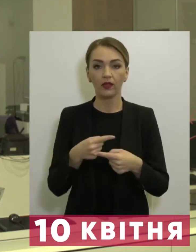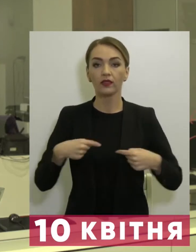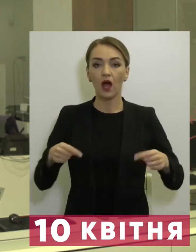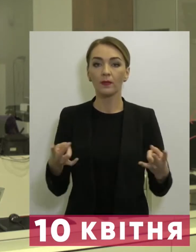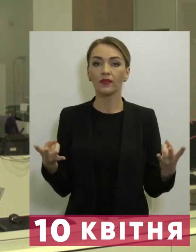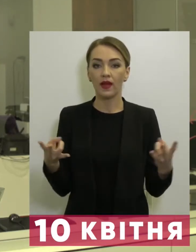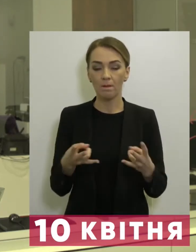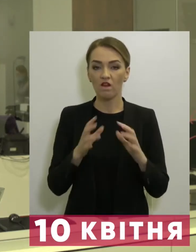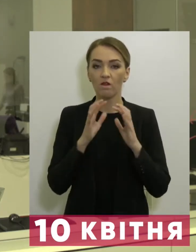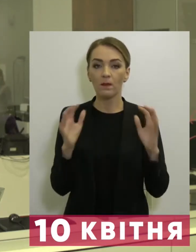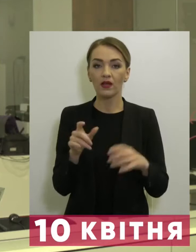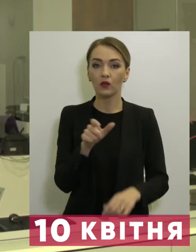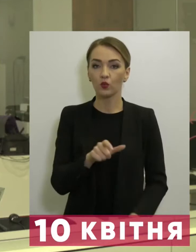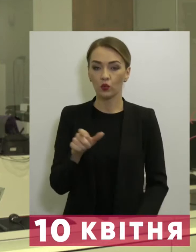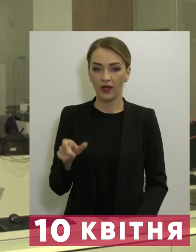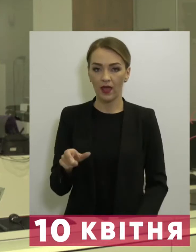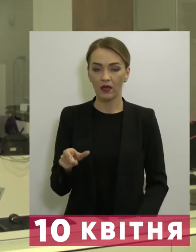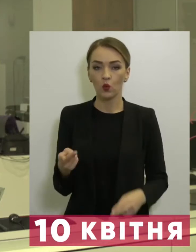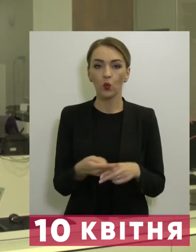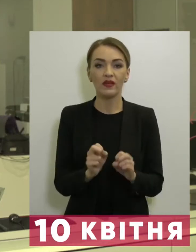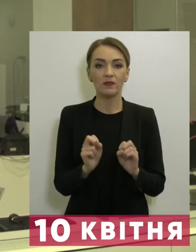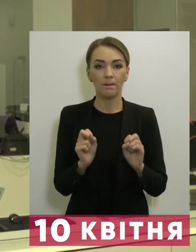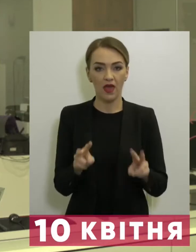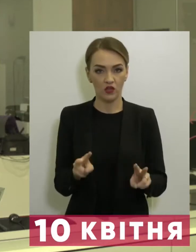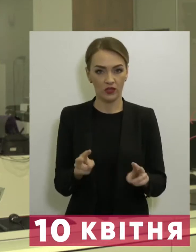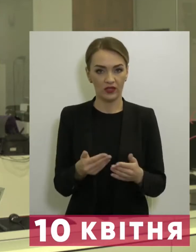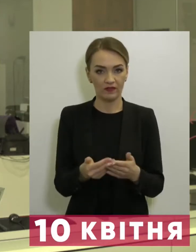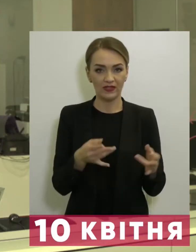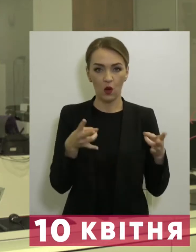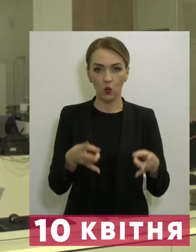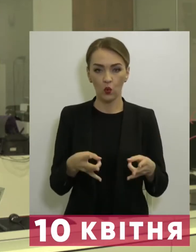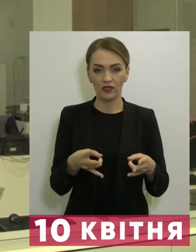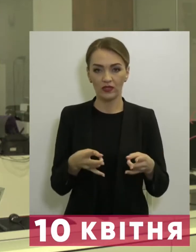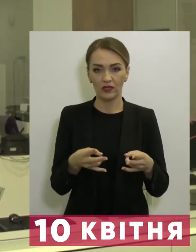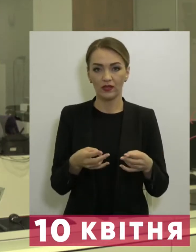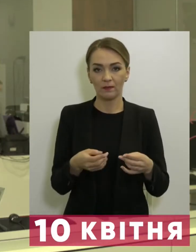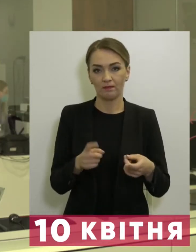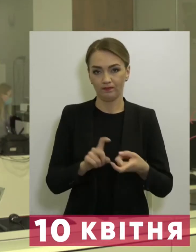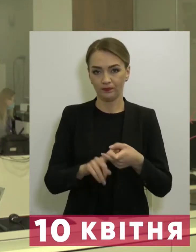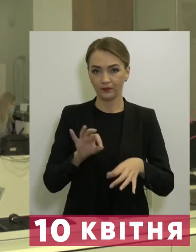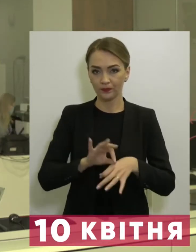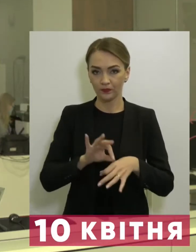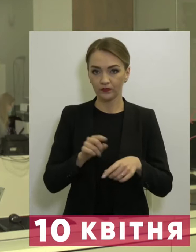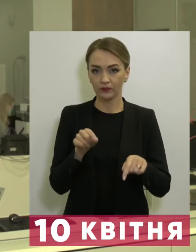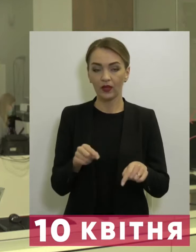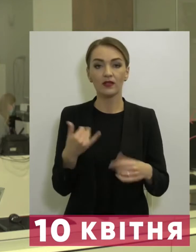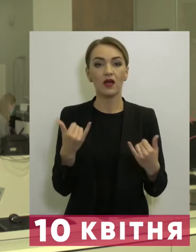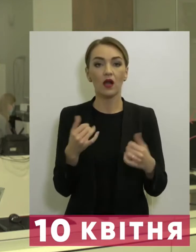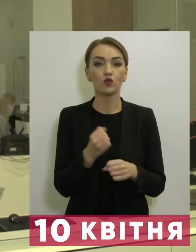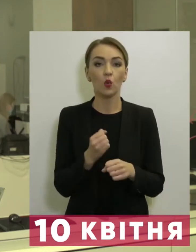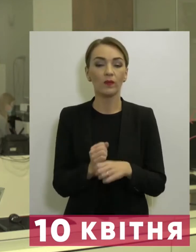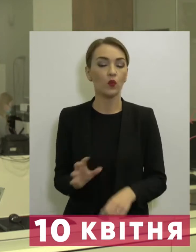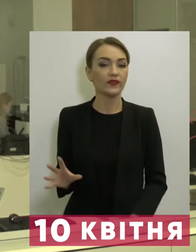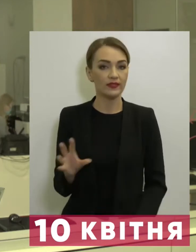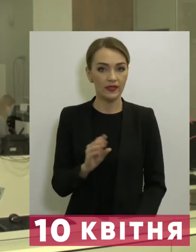треба вберегти людей, убезпечити від загрози, підчепити цю заразу. І ми зараз робимо